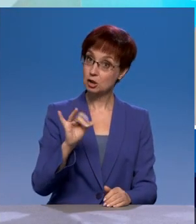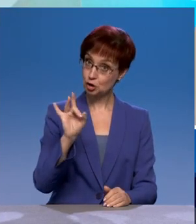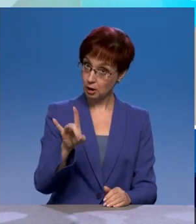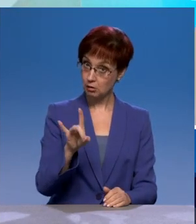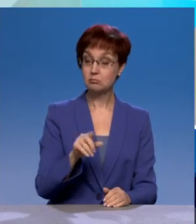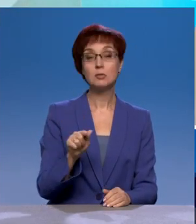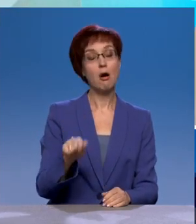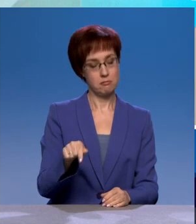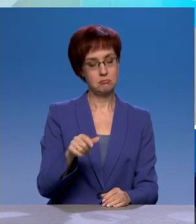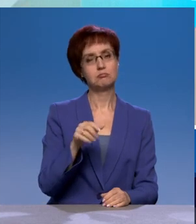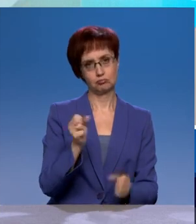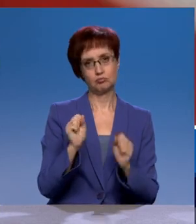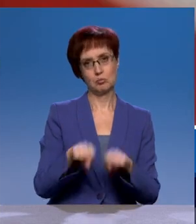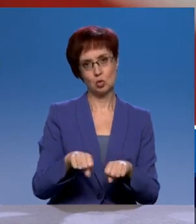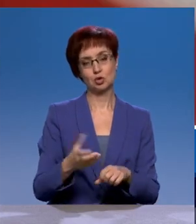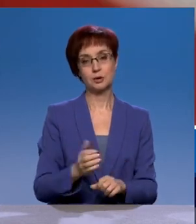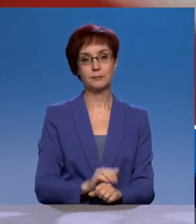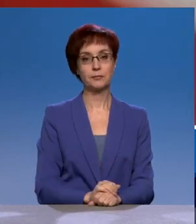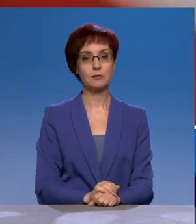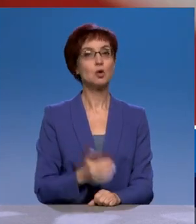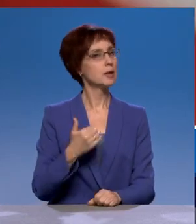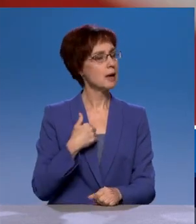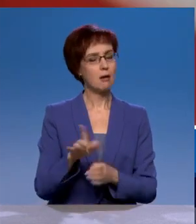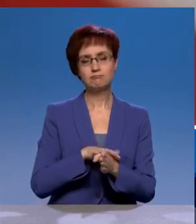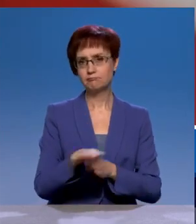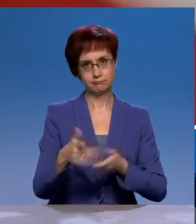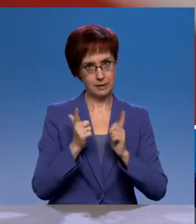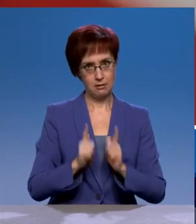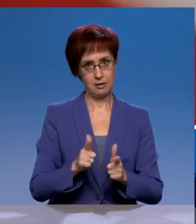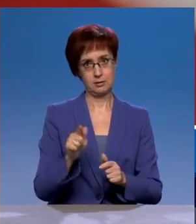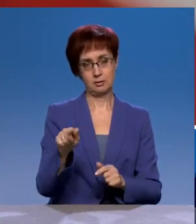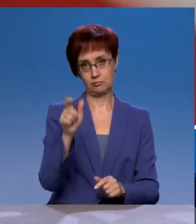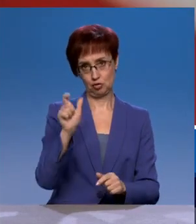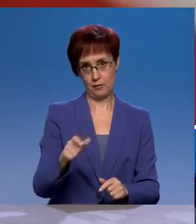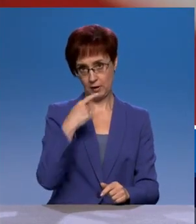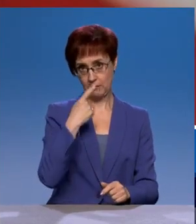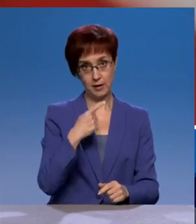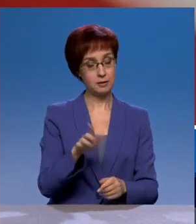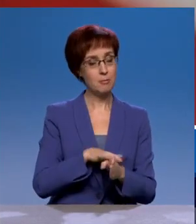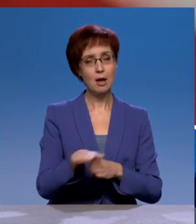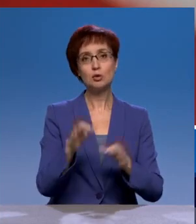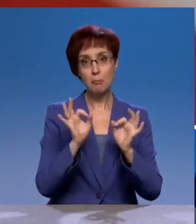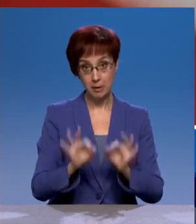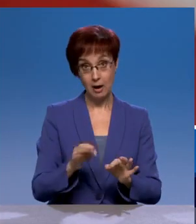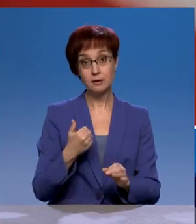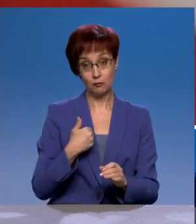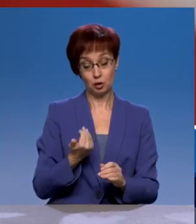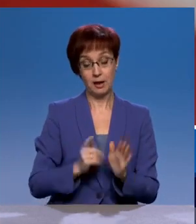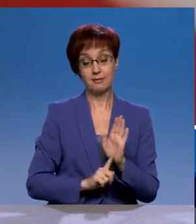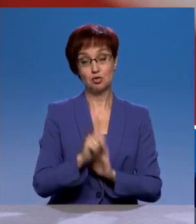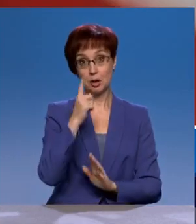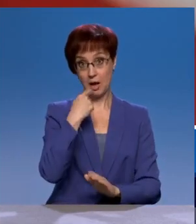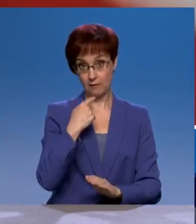у меня с языка. Абсолютно правильно человек говорит. Абсолютно правильно. А то, что я как раз начала говорить о том, что если говорить, что